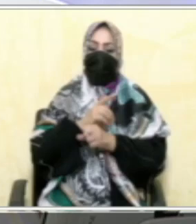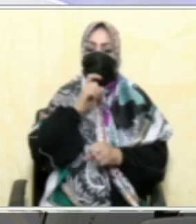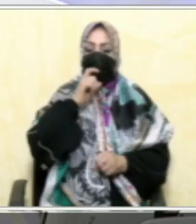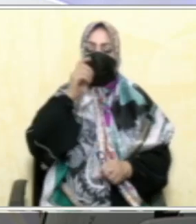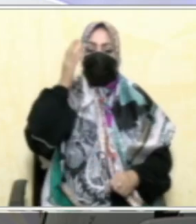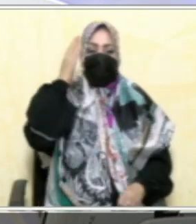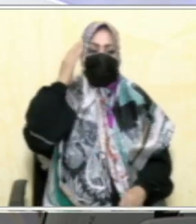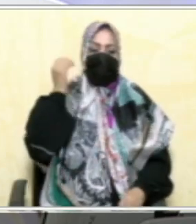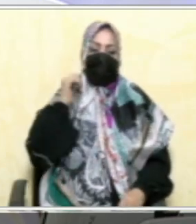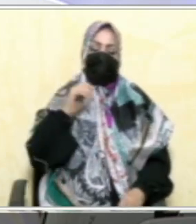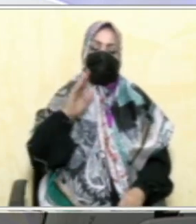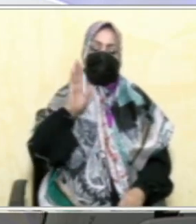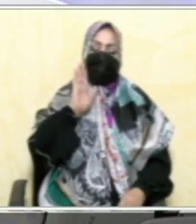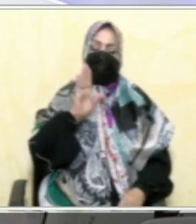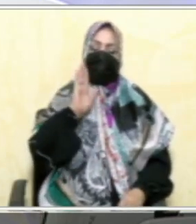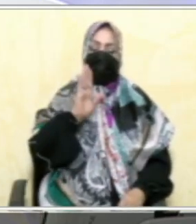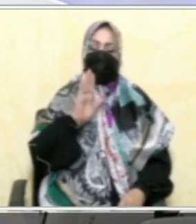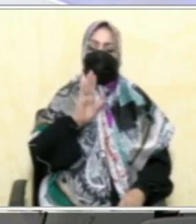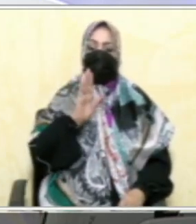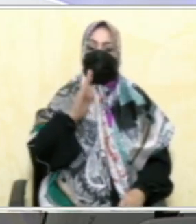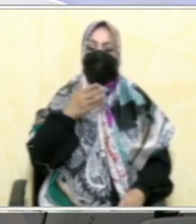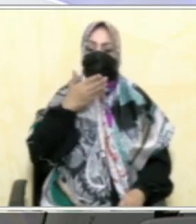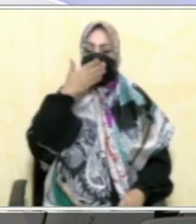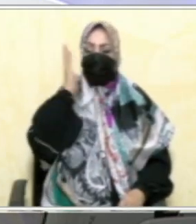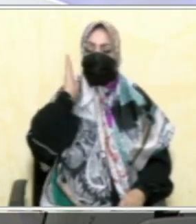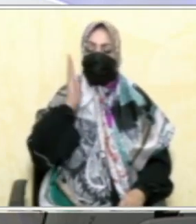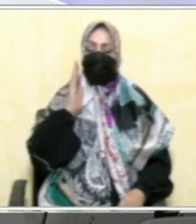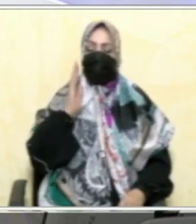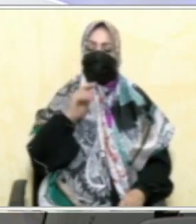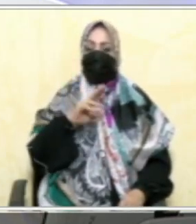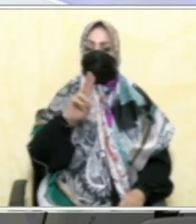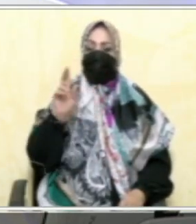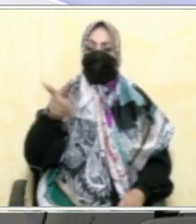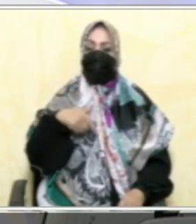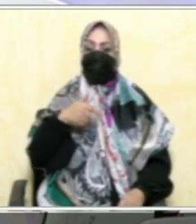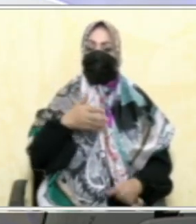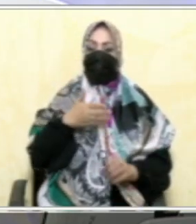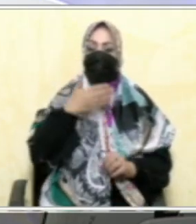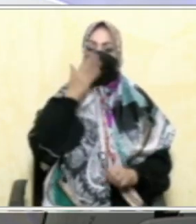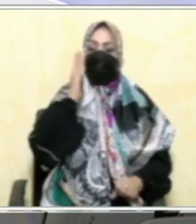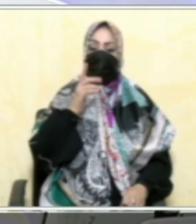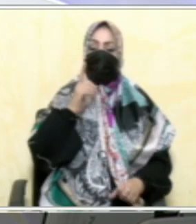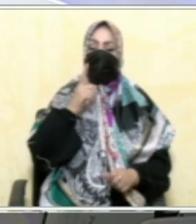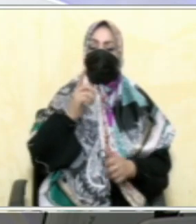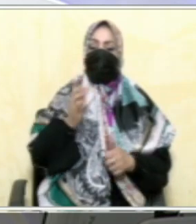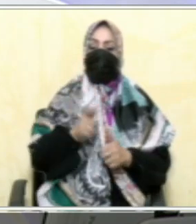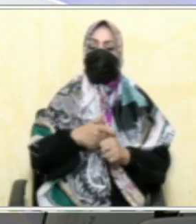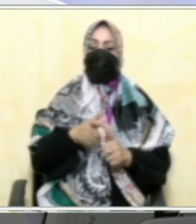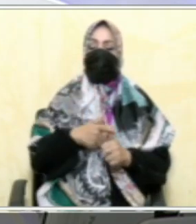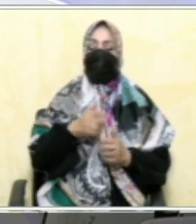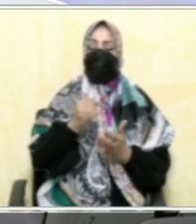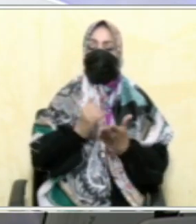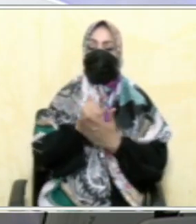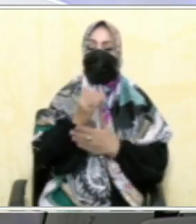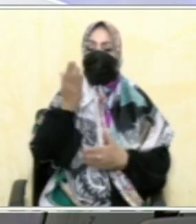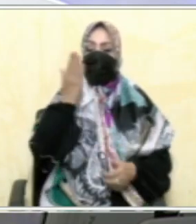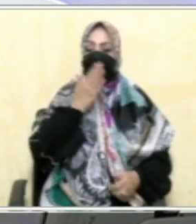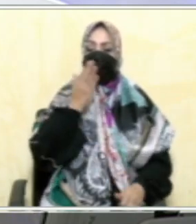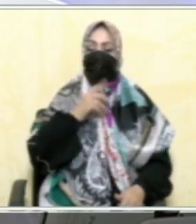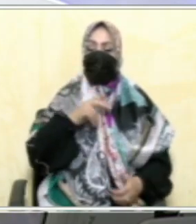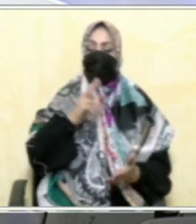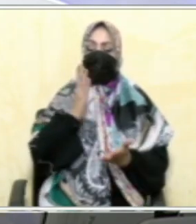على مدير المدرسة أن يضع الحلول. يتواجد مدير المدرسة، يكون هو موجودا، يكلف